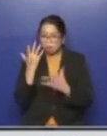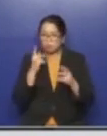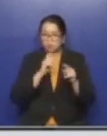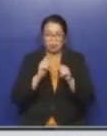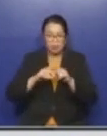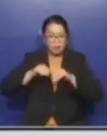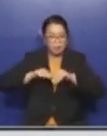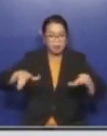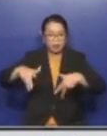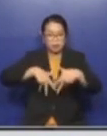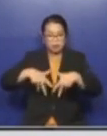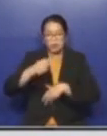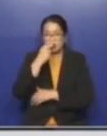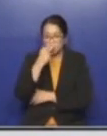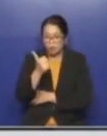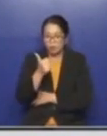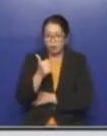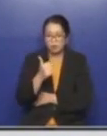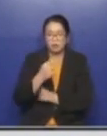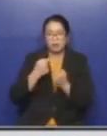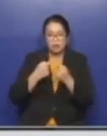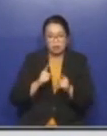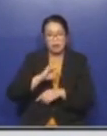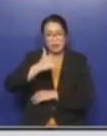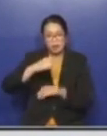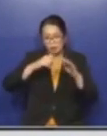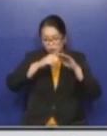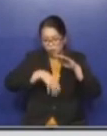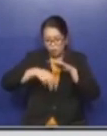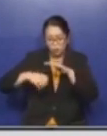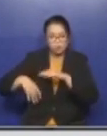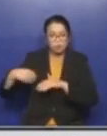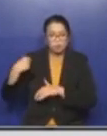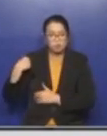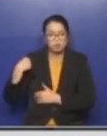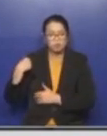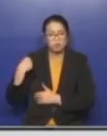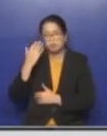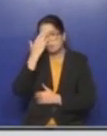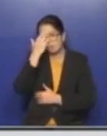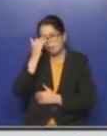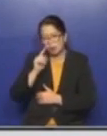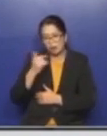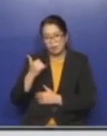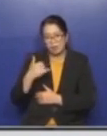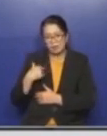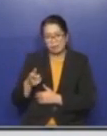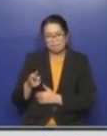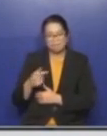ซึ่งบางครั้งบางตอนอาจจะขาดหายไปอันนั้นเพราะถูกบีบด้ว